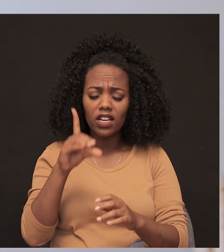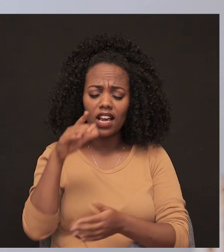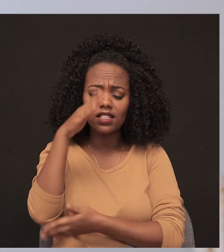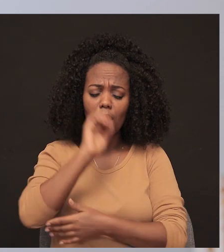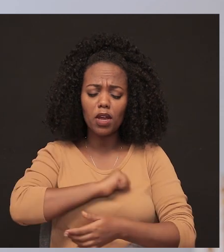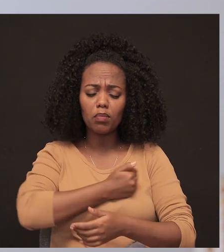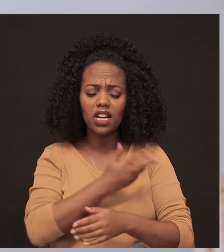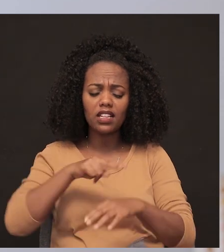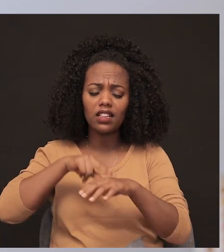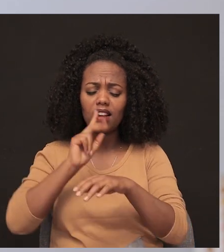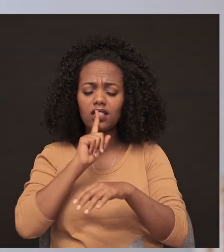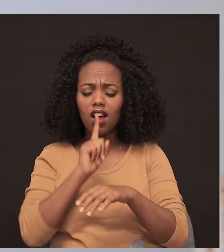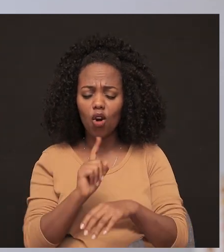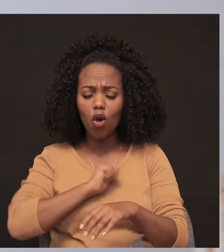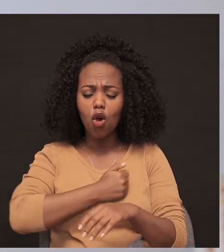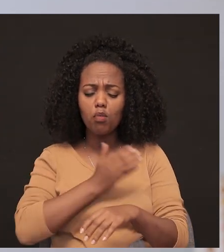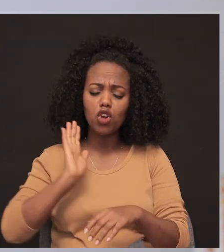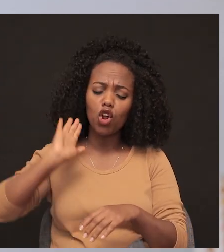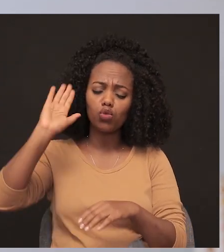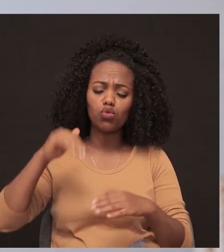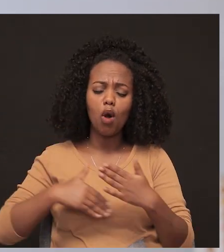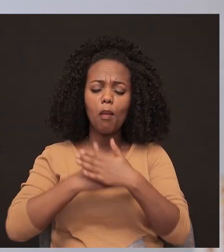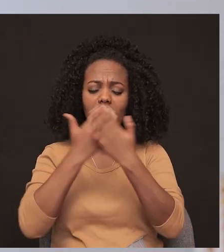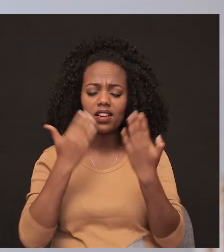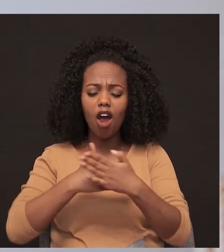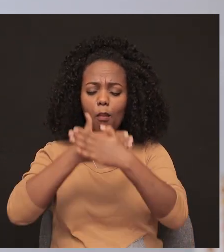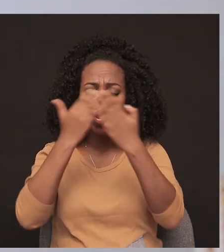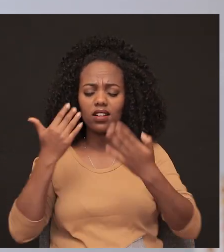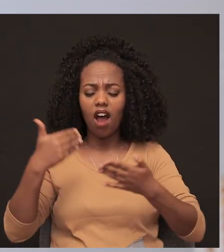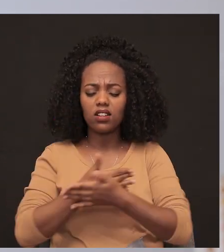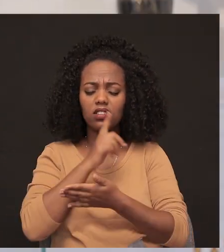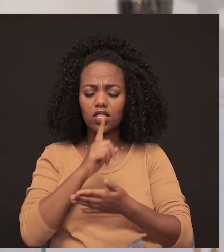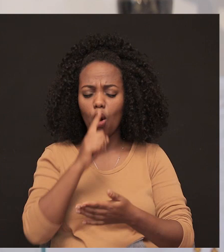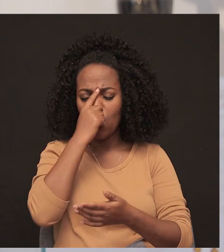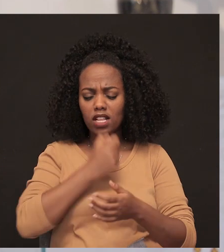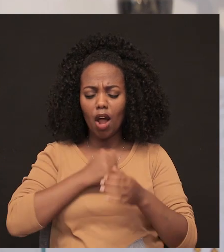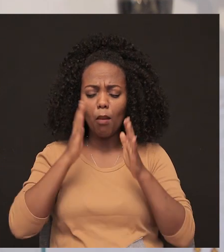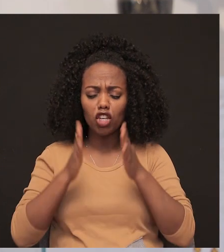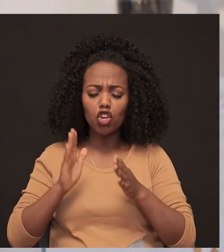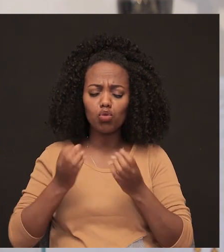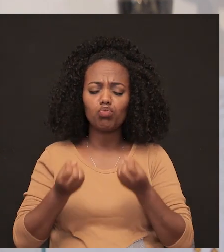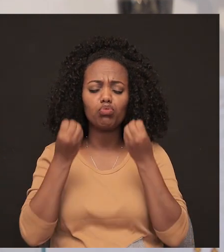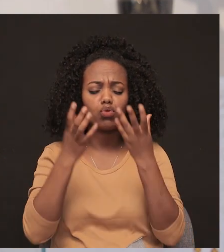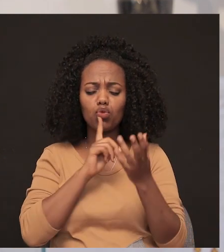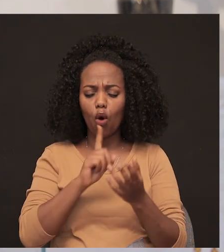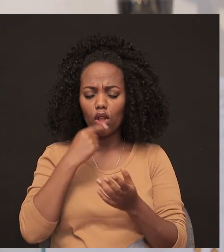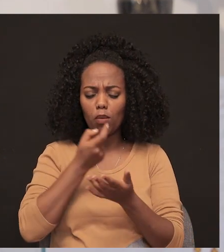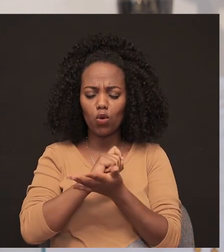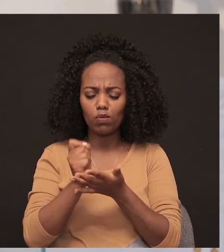ምሕረት የተነሳ ነው። ምሕረቱ ማለዳ ማለዳ አዲስ ነው፣ ታማኝነቱም ብዙ ነው ተብሎ